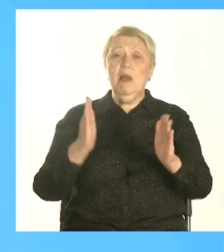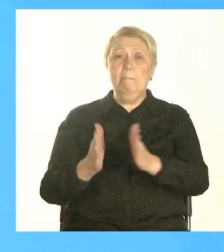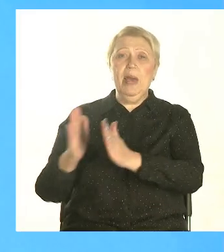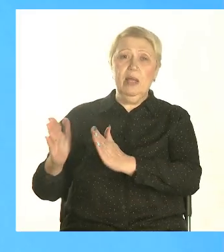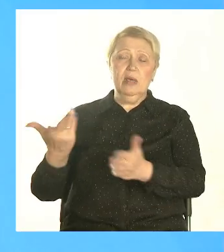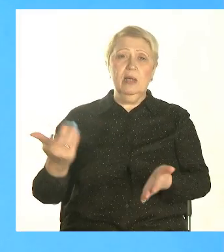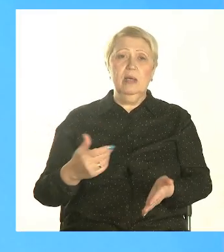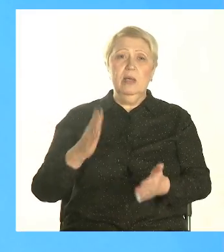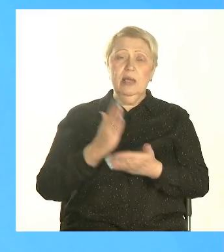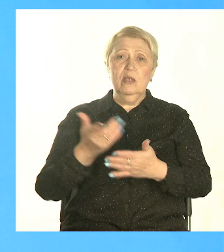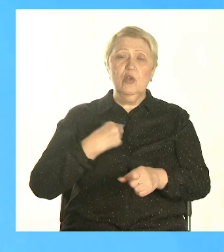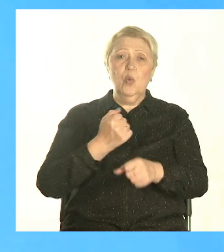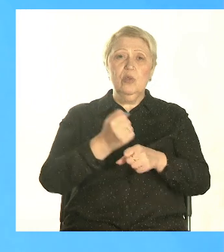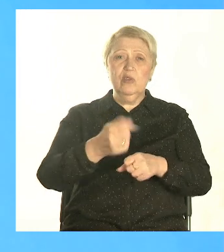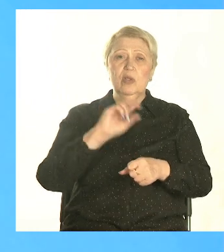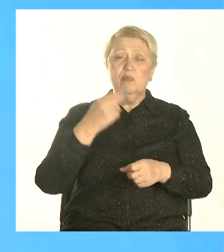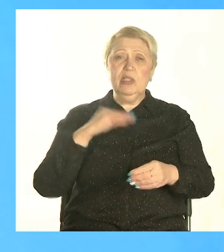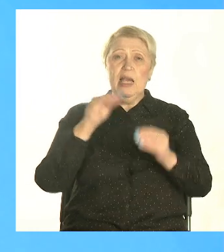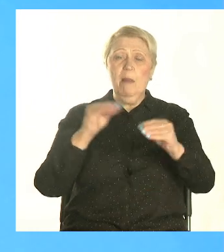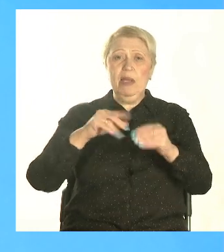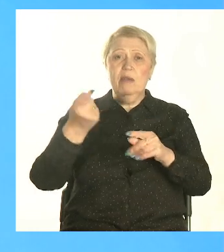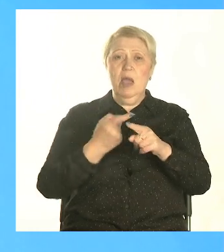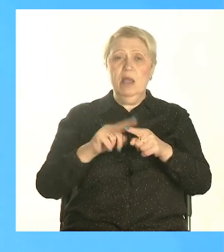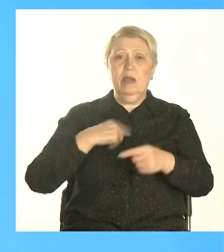края, утвержден порядок по накоплению отходов. Там есть